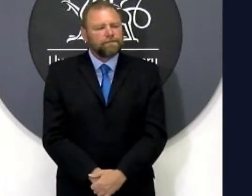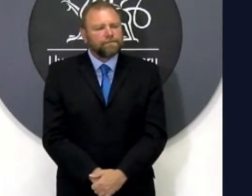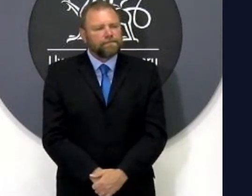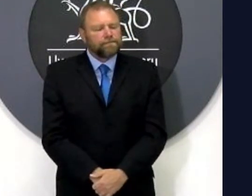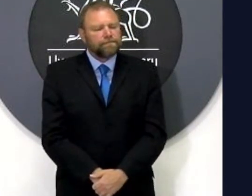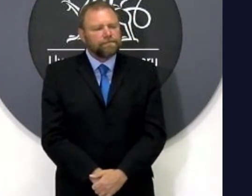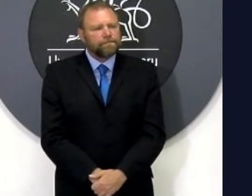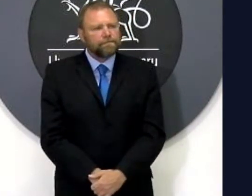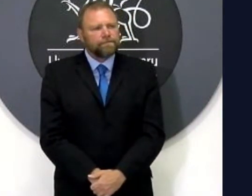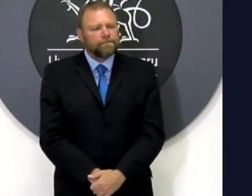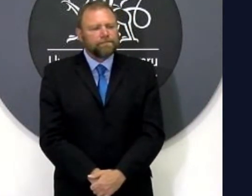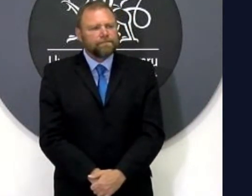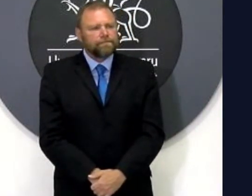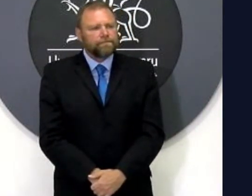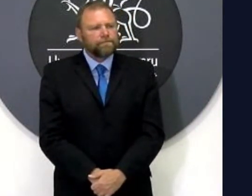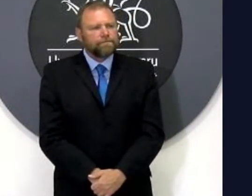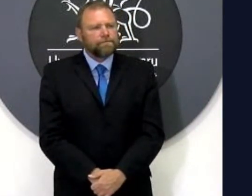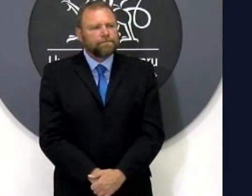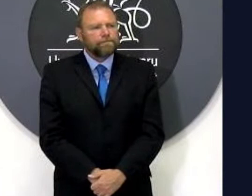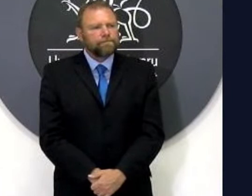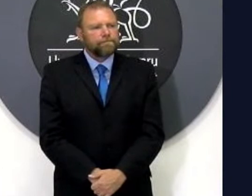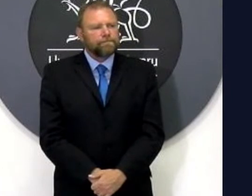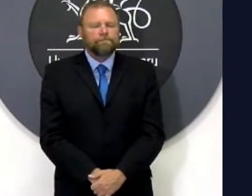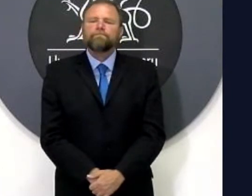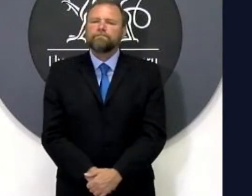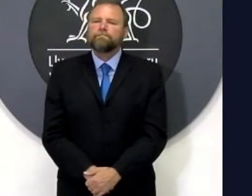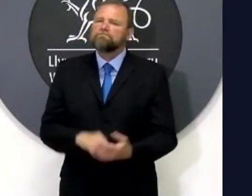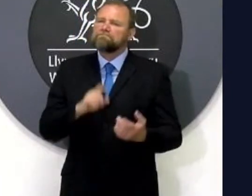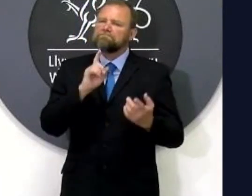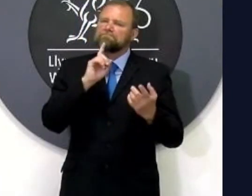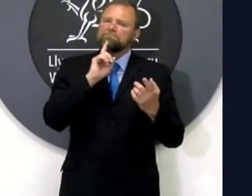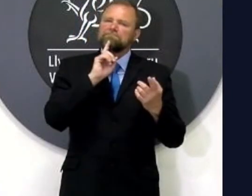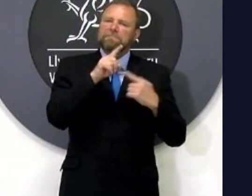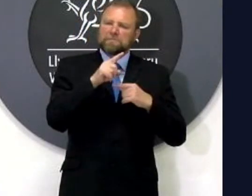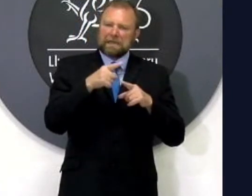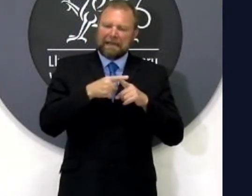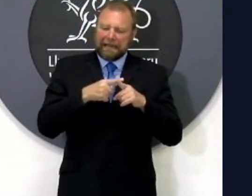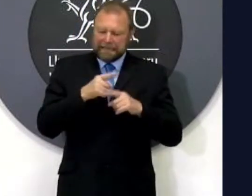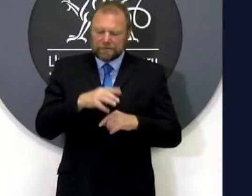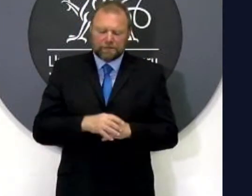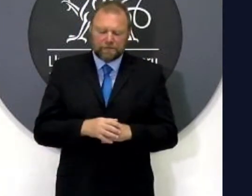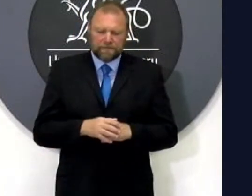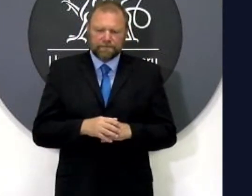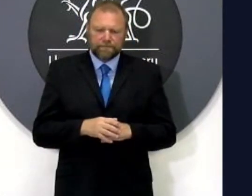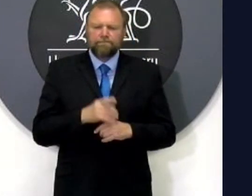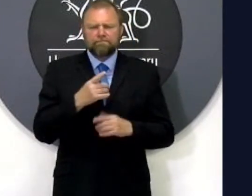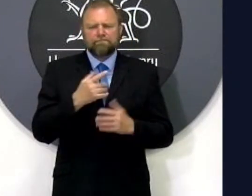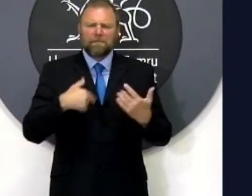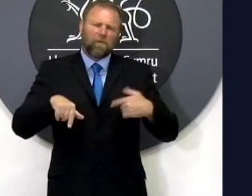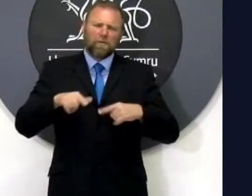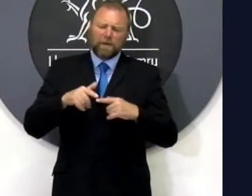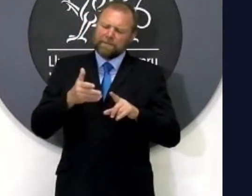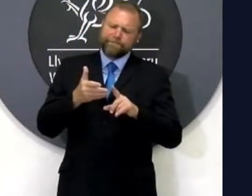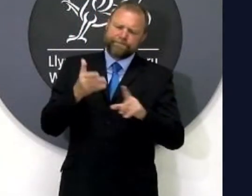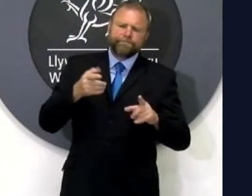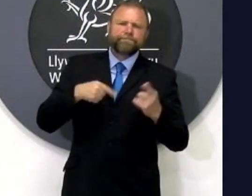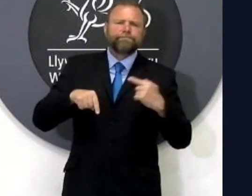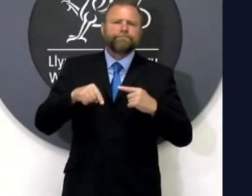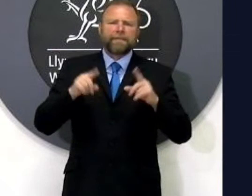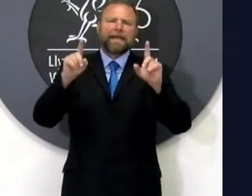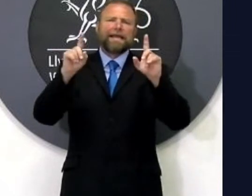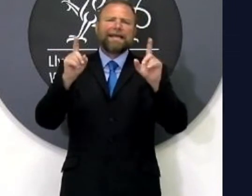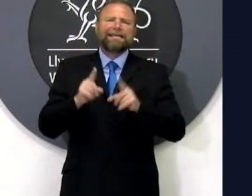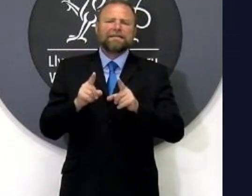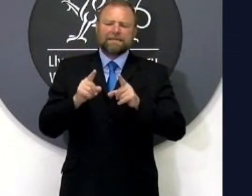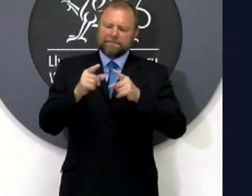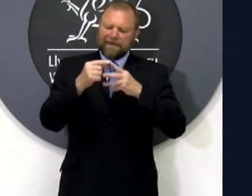agor. So, of course, we're very aware of the Indian variant and the additional threat